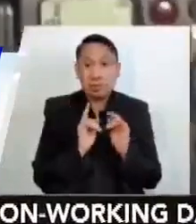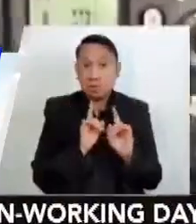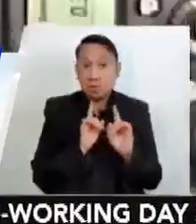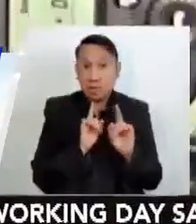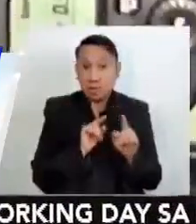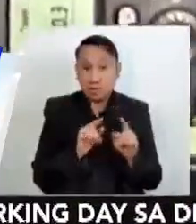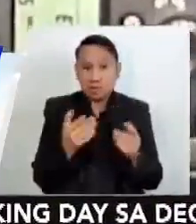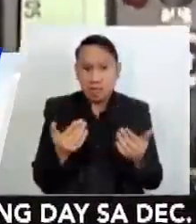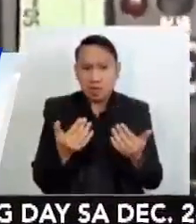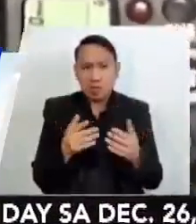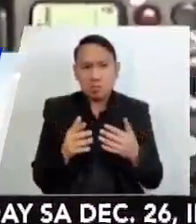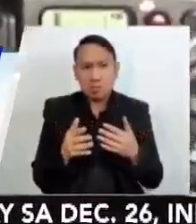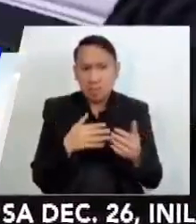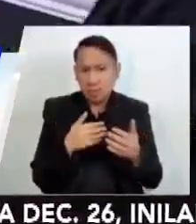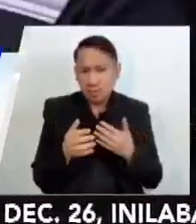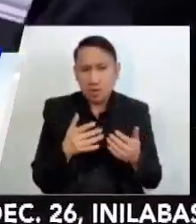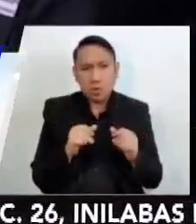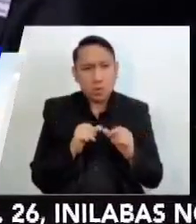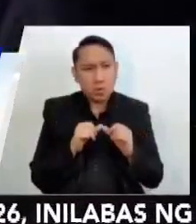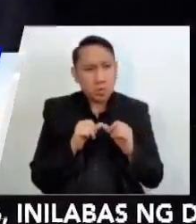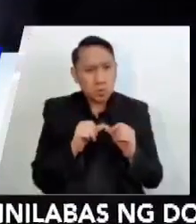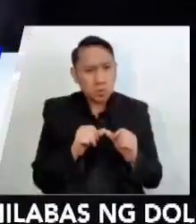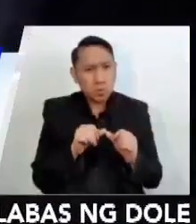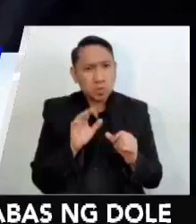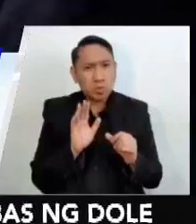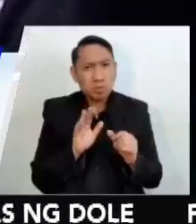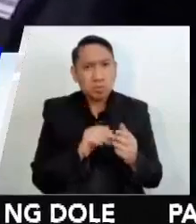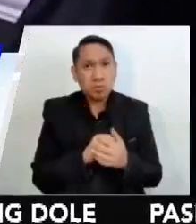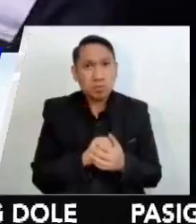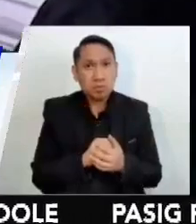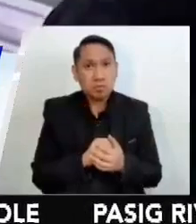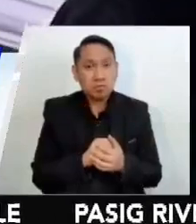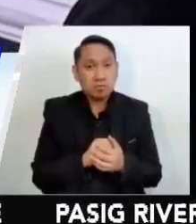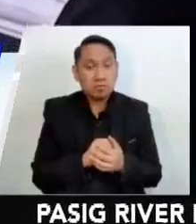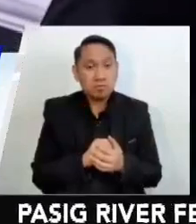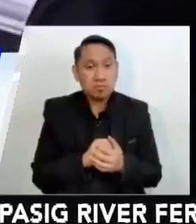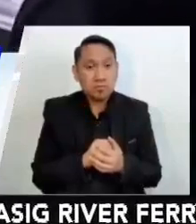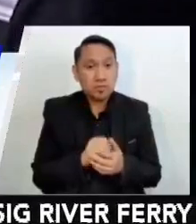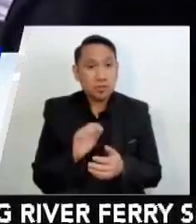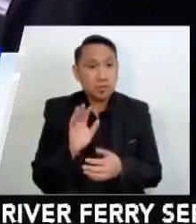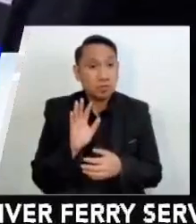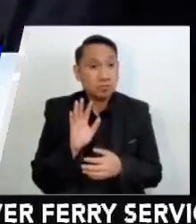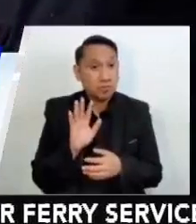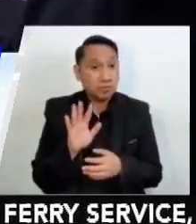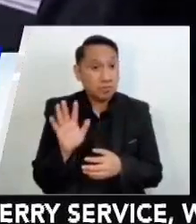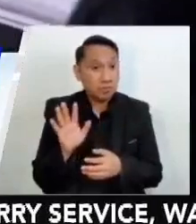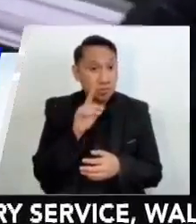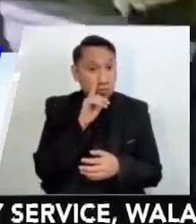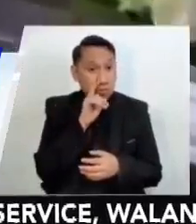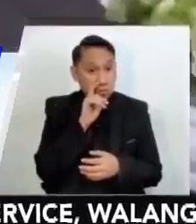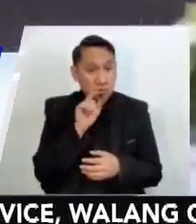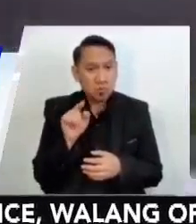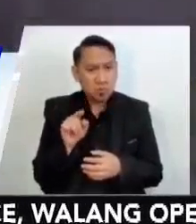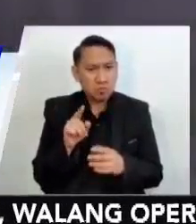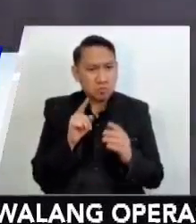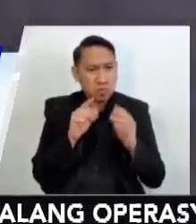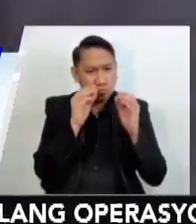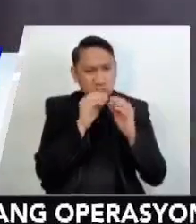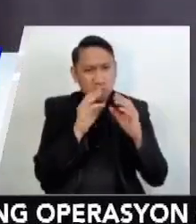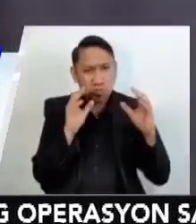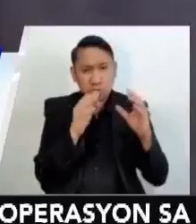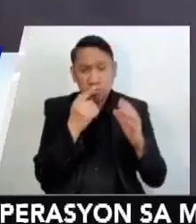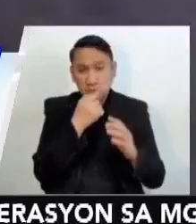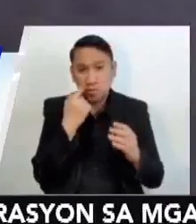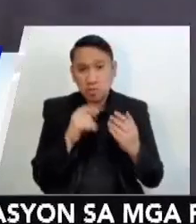kanyang lumalaban ang 55 year old Canadian singer kabilang sa mga pangarap Nil magkapatid ay makabalik pa sa stage si